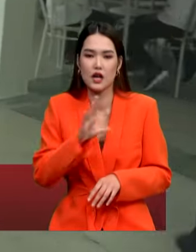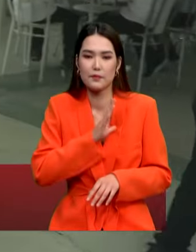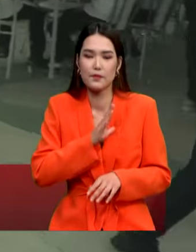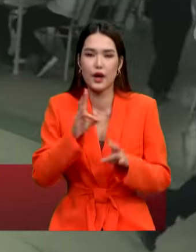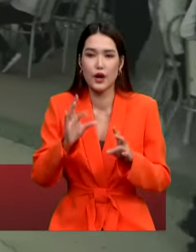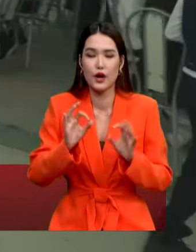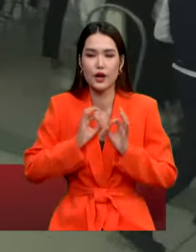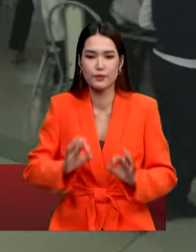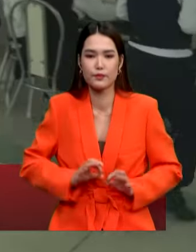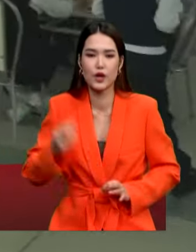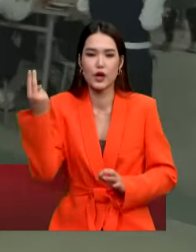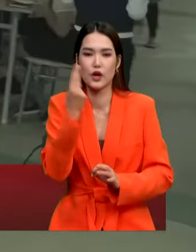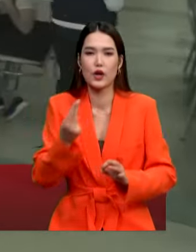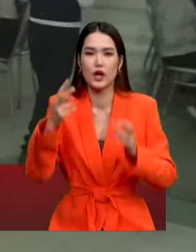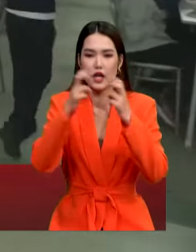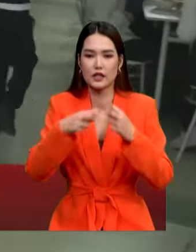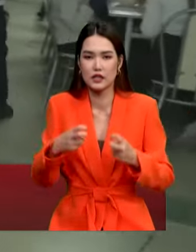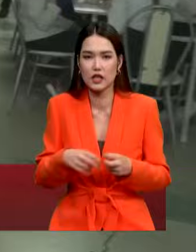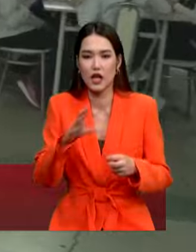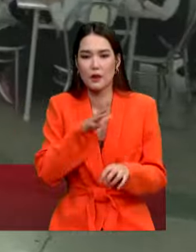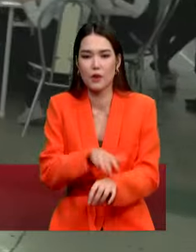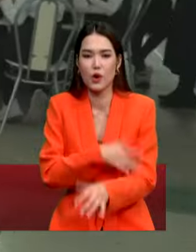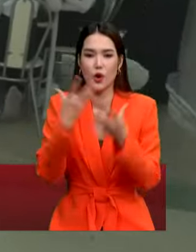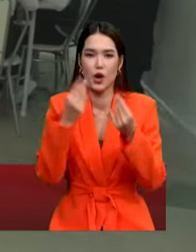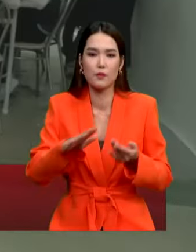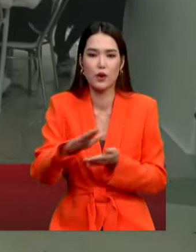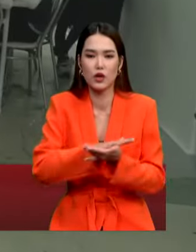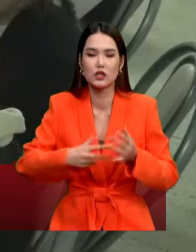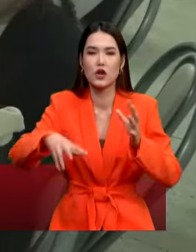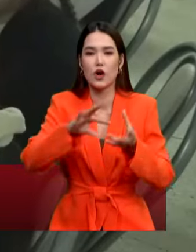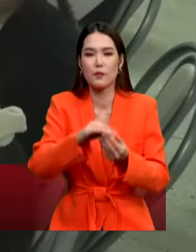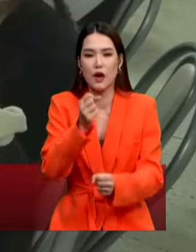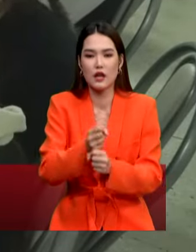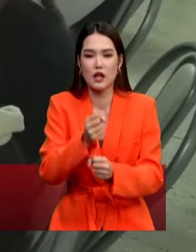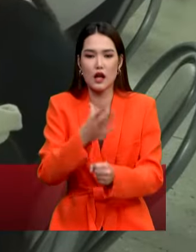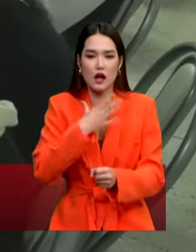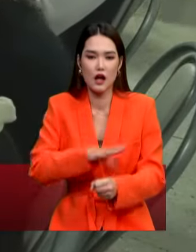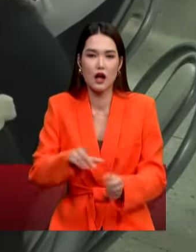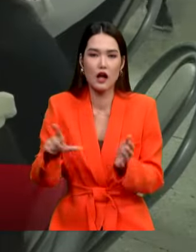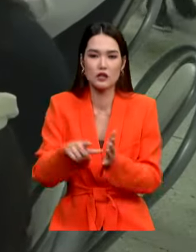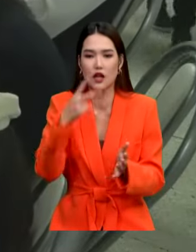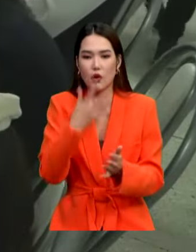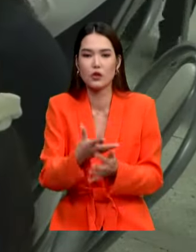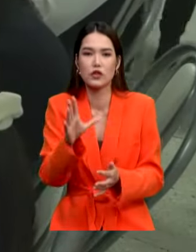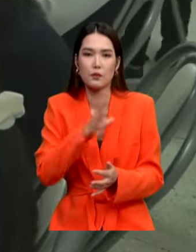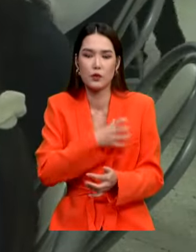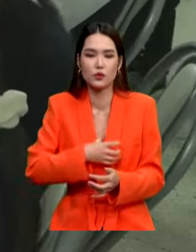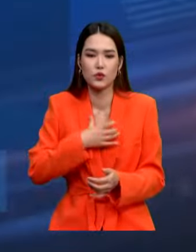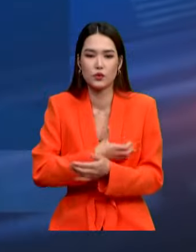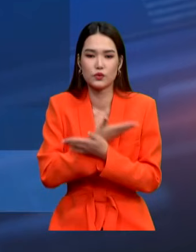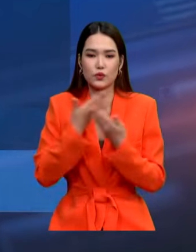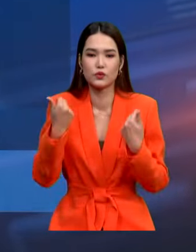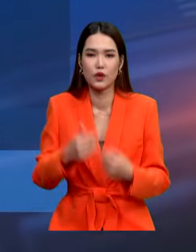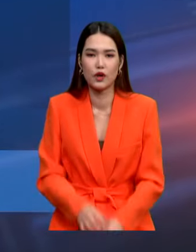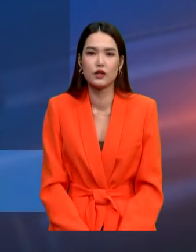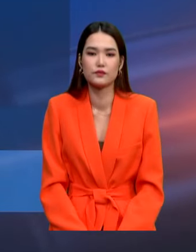Алайда прокуратура асханаларды тексергенмен олар әлі күнге ешқандай қорытынды жасамады, яғни заң бұзылушылық болды деуге негіз жоқ. Мы